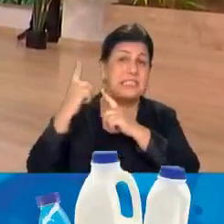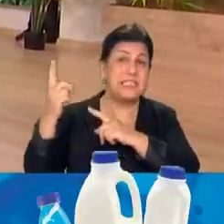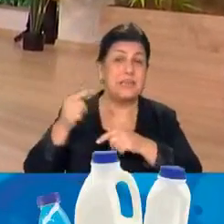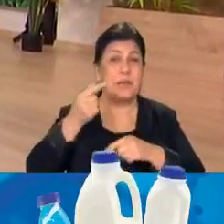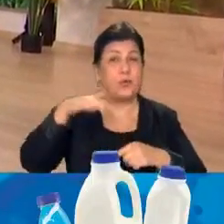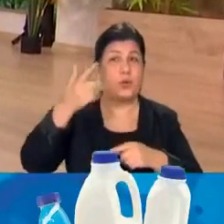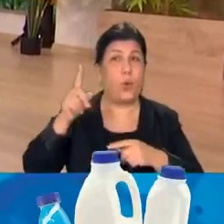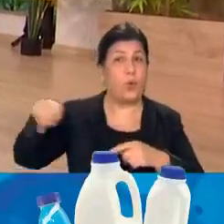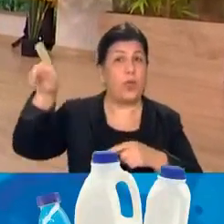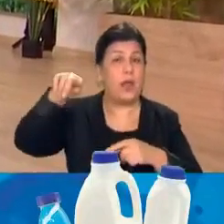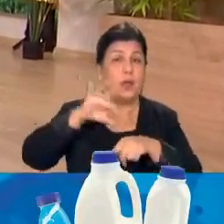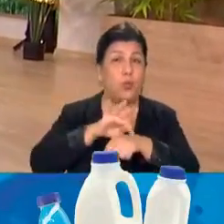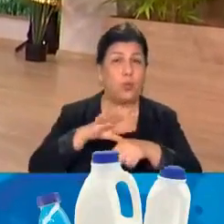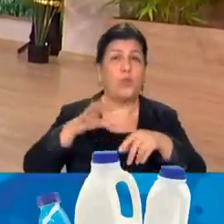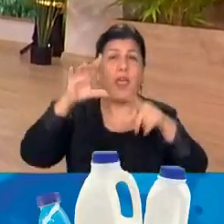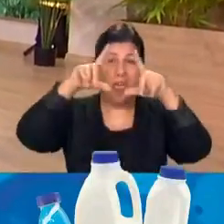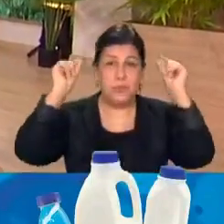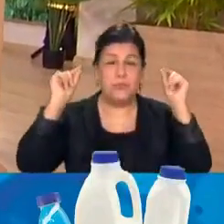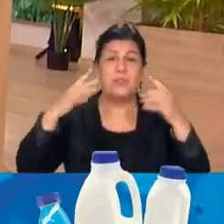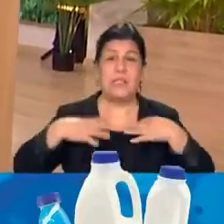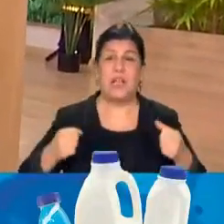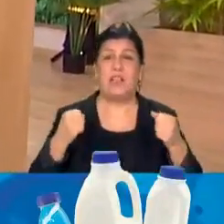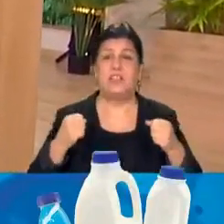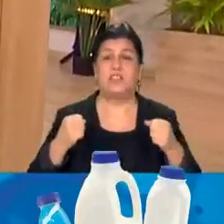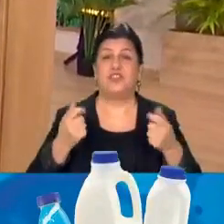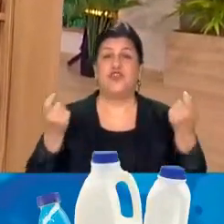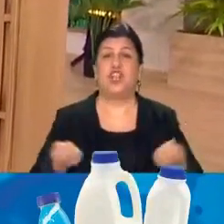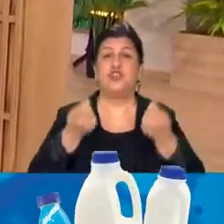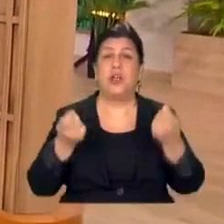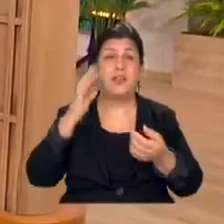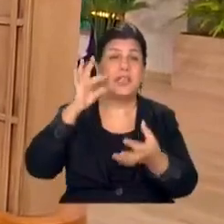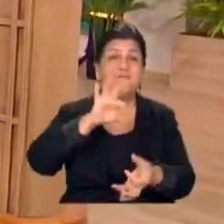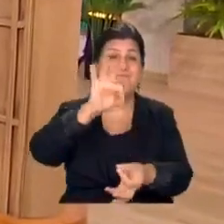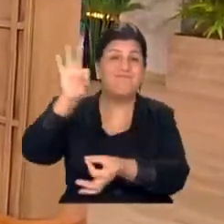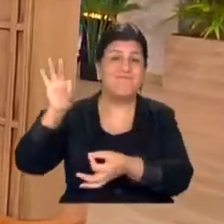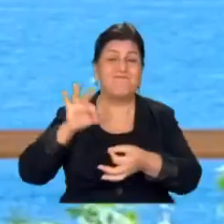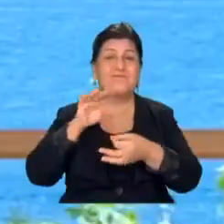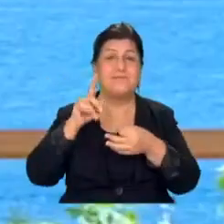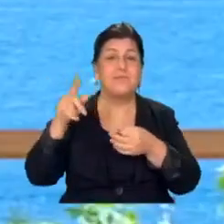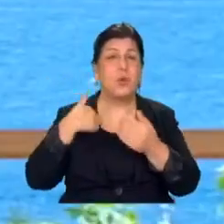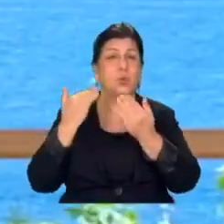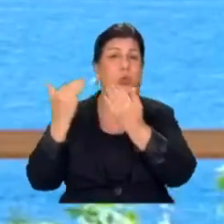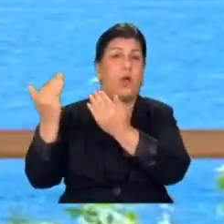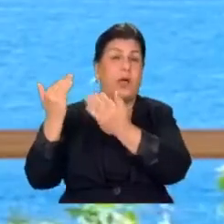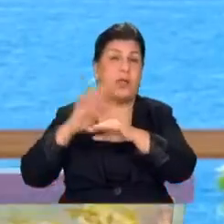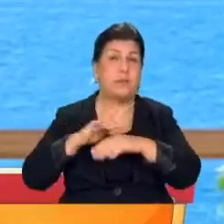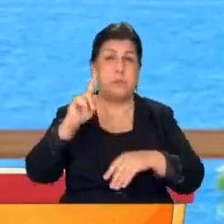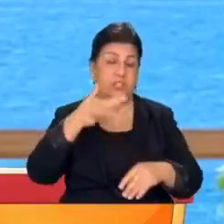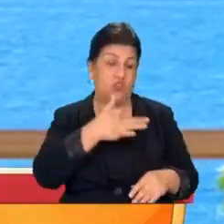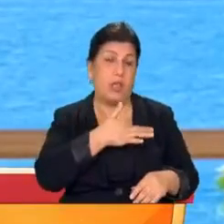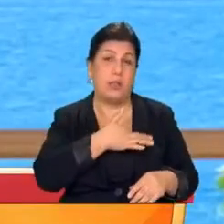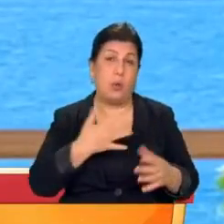biraz sonra Onlara dua edeceğim inşallah Erol sağlık çalışanlarımız hemşerilerimiz bir canını